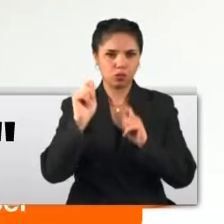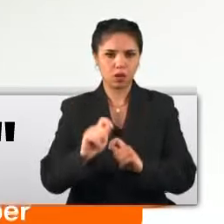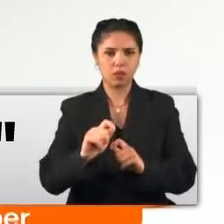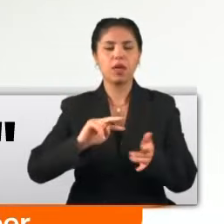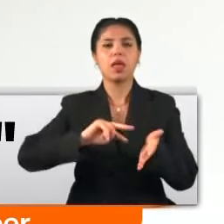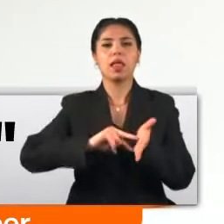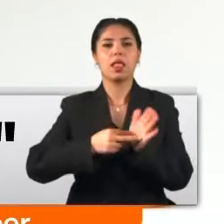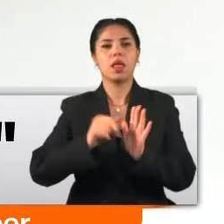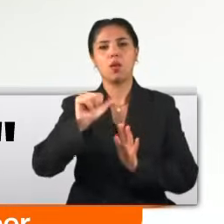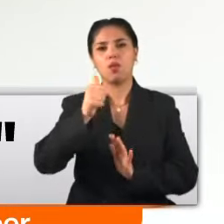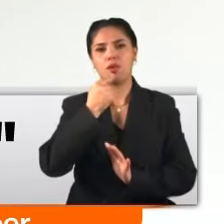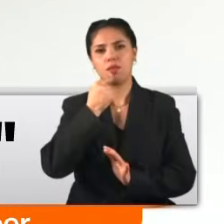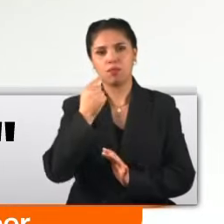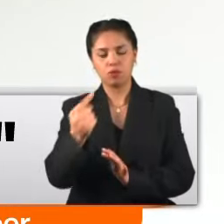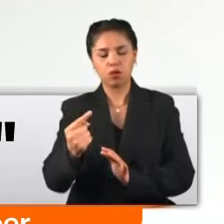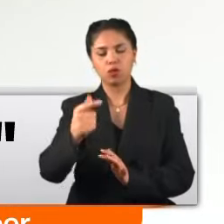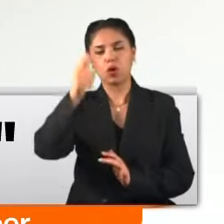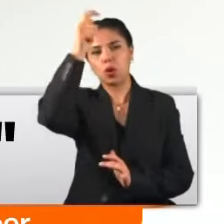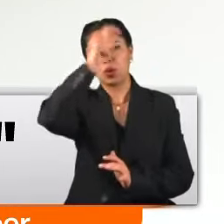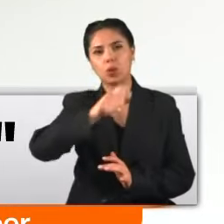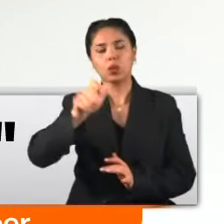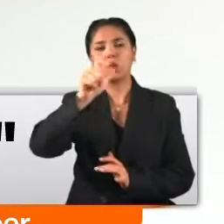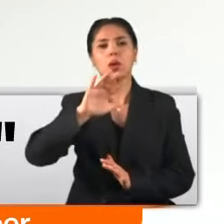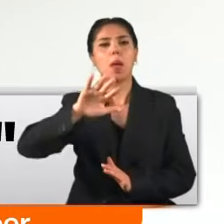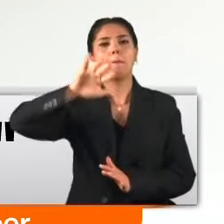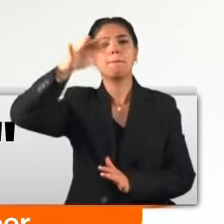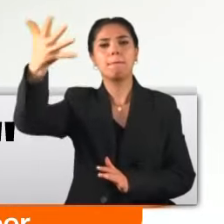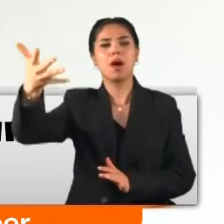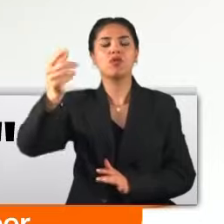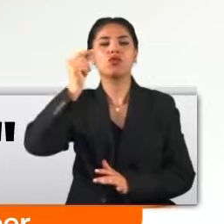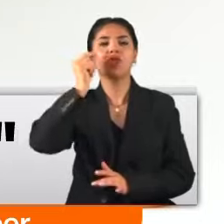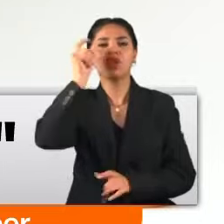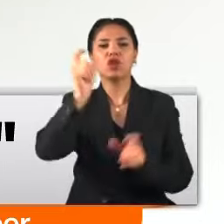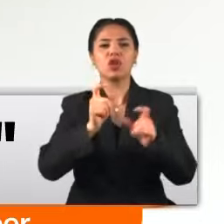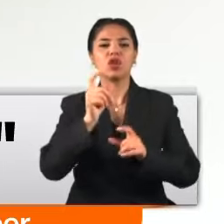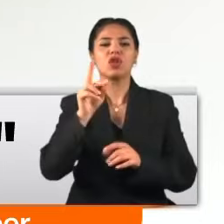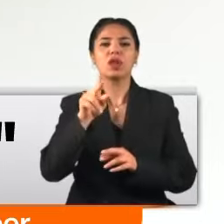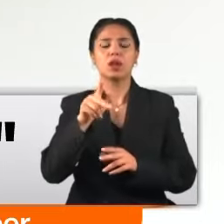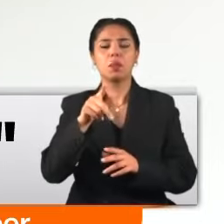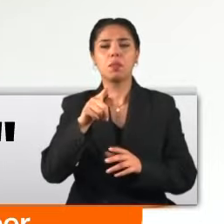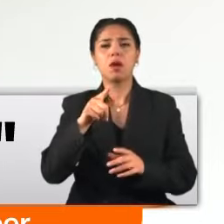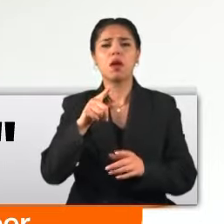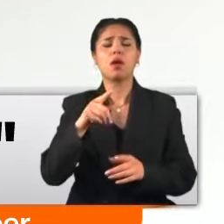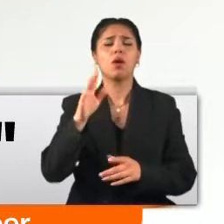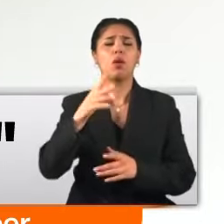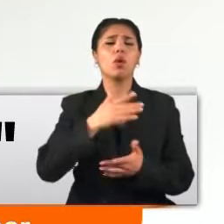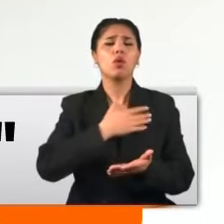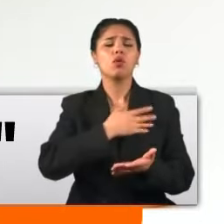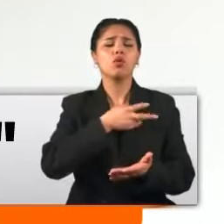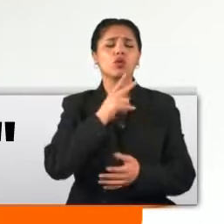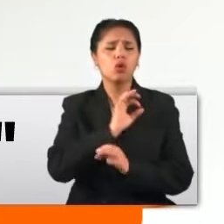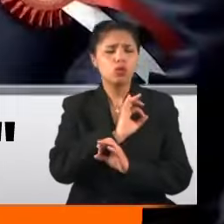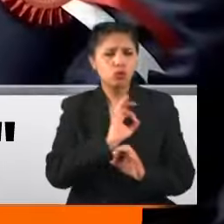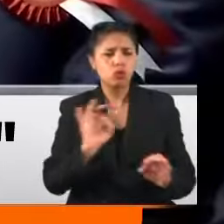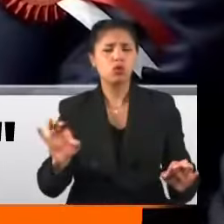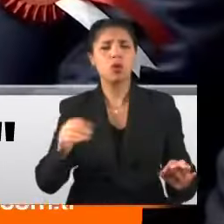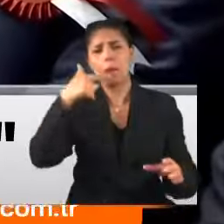önem veriyoruz. Türkiye başkaları gibi sınırsız petrolü, altını,